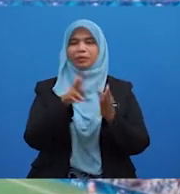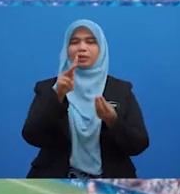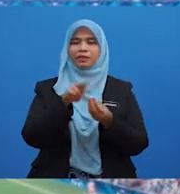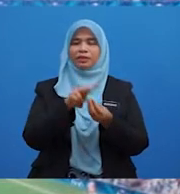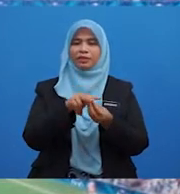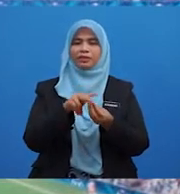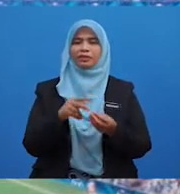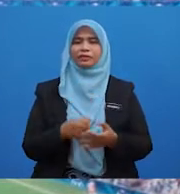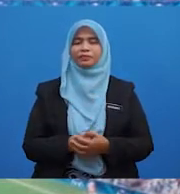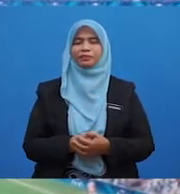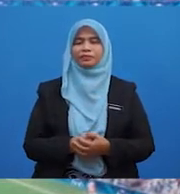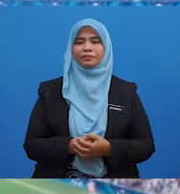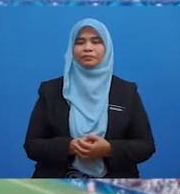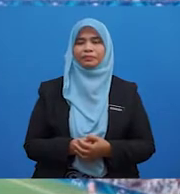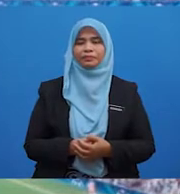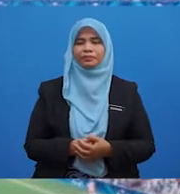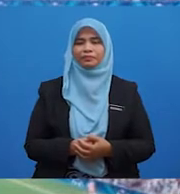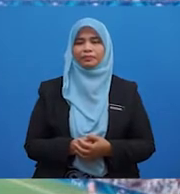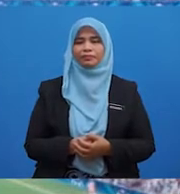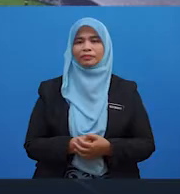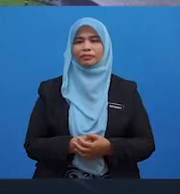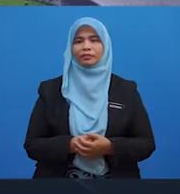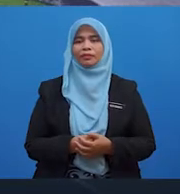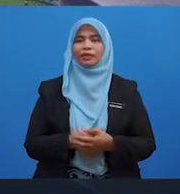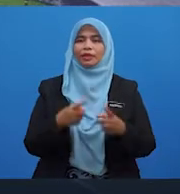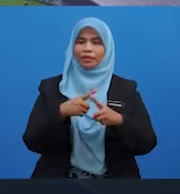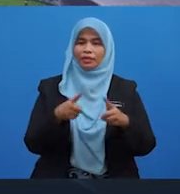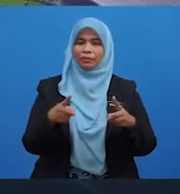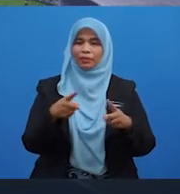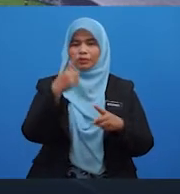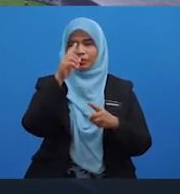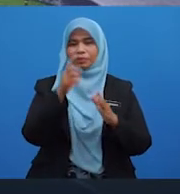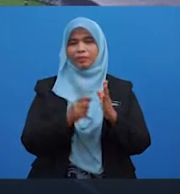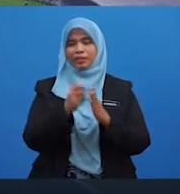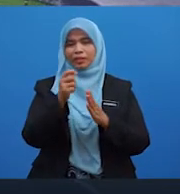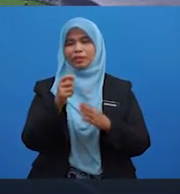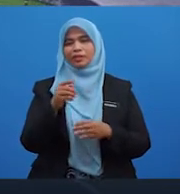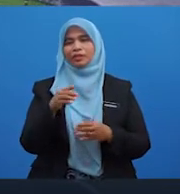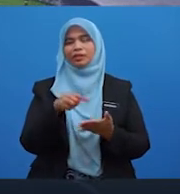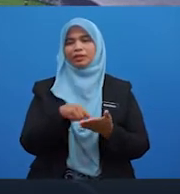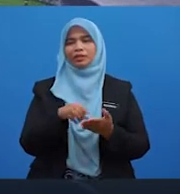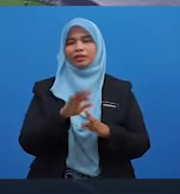imagery dalam meningkatkan prestasi sukan. Namun,